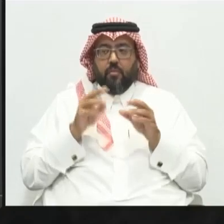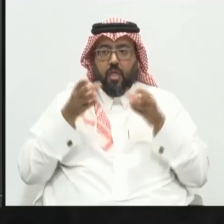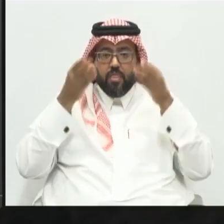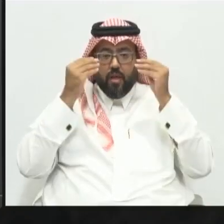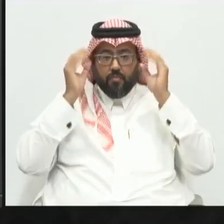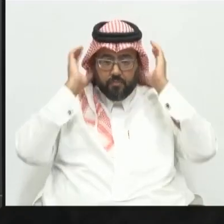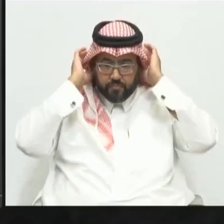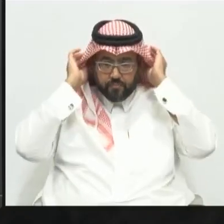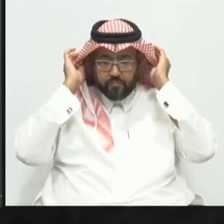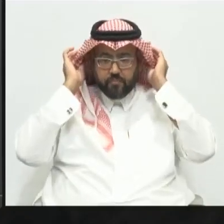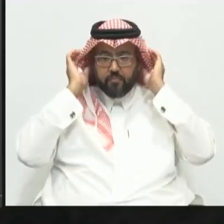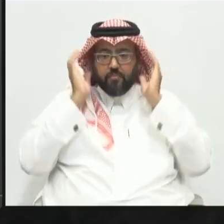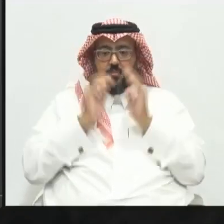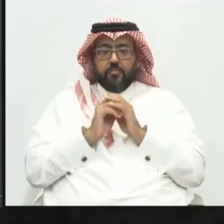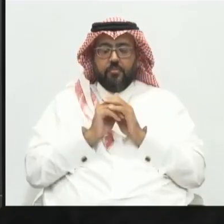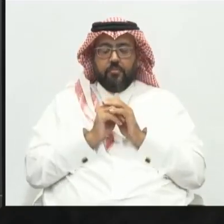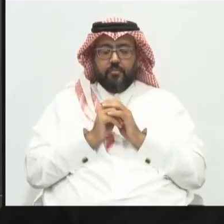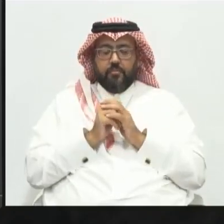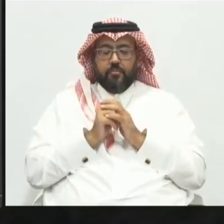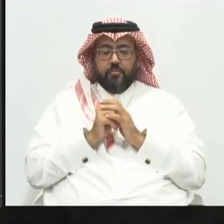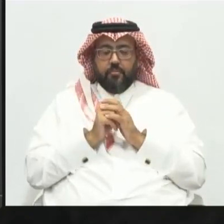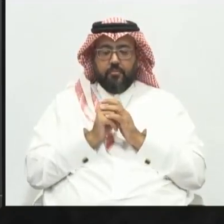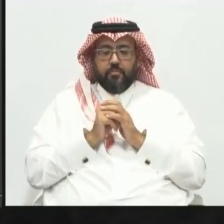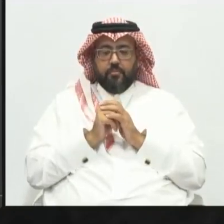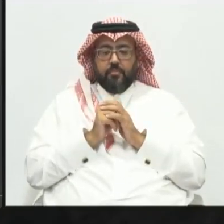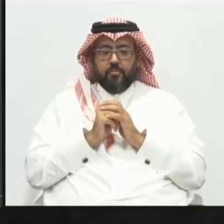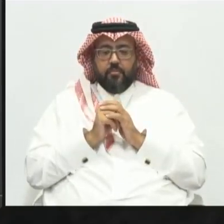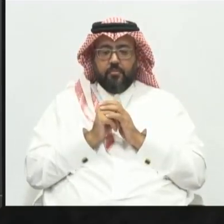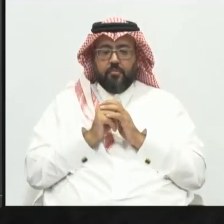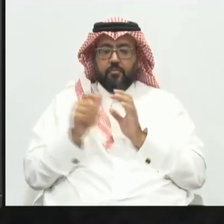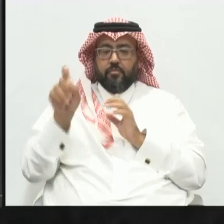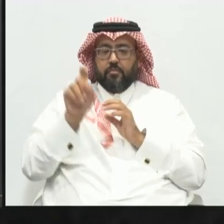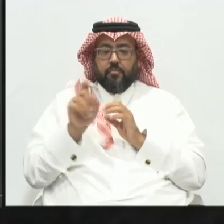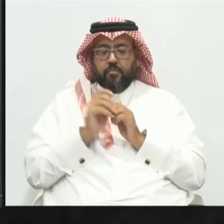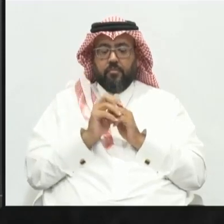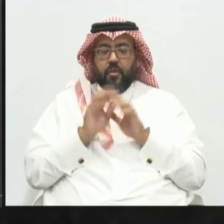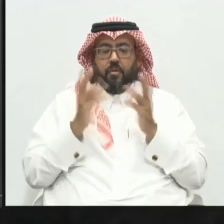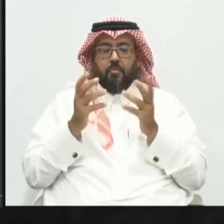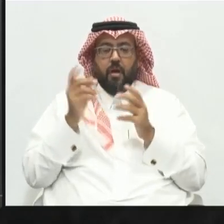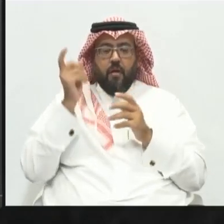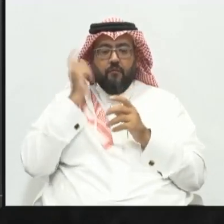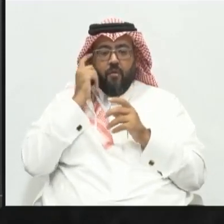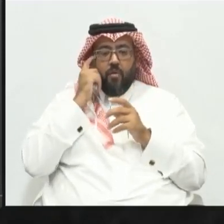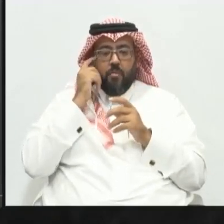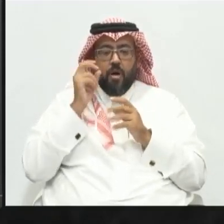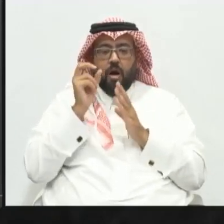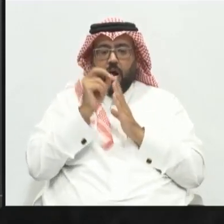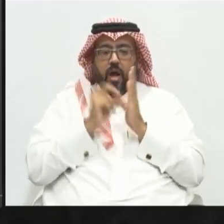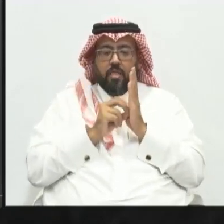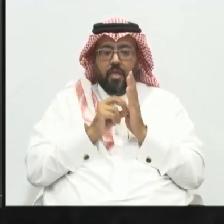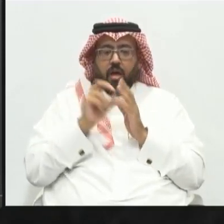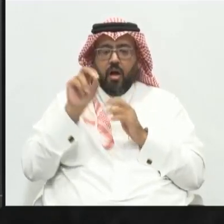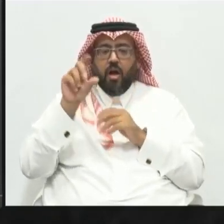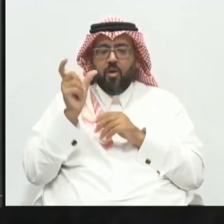دراسته في اثناء هذا الفصل هنا سؤال وهو ما مفهوم القاعده القانونيه ما